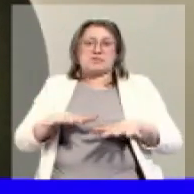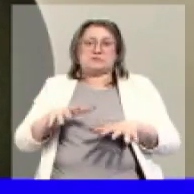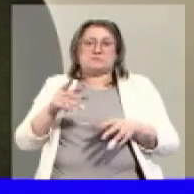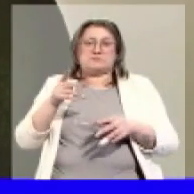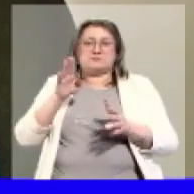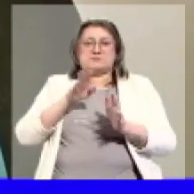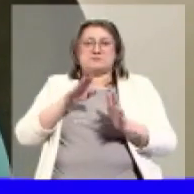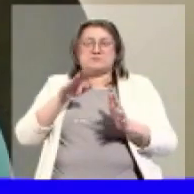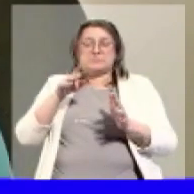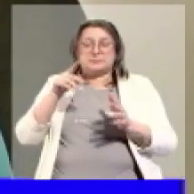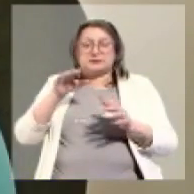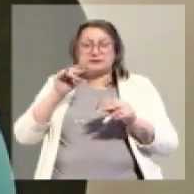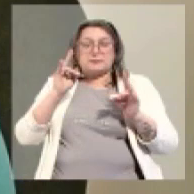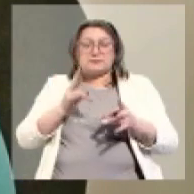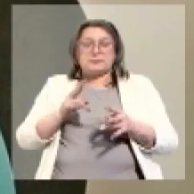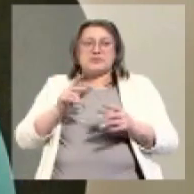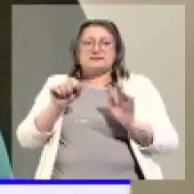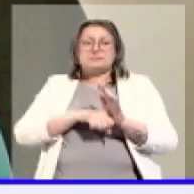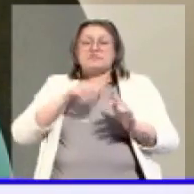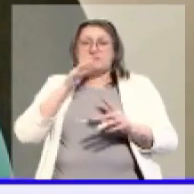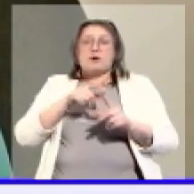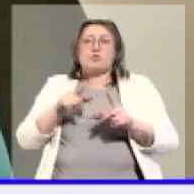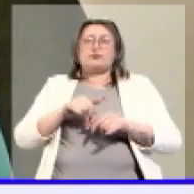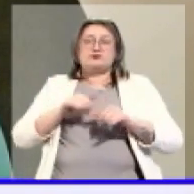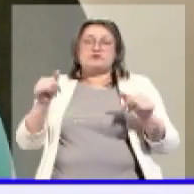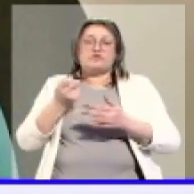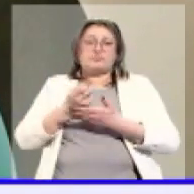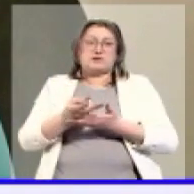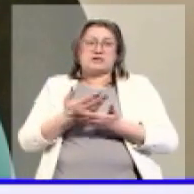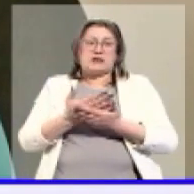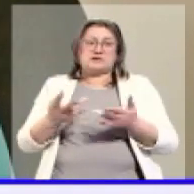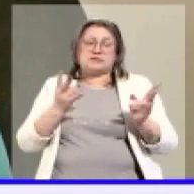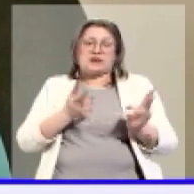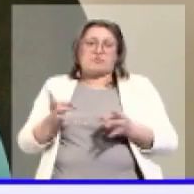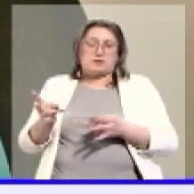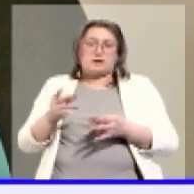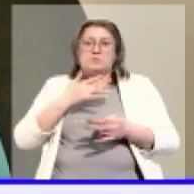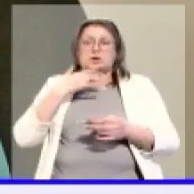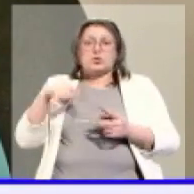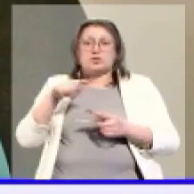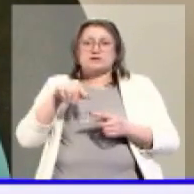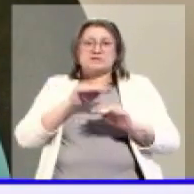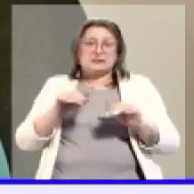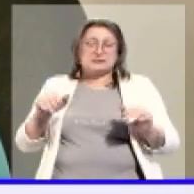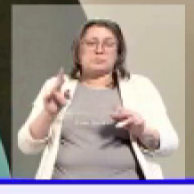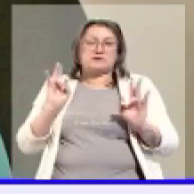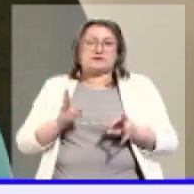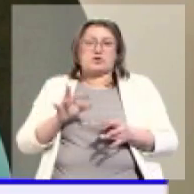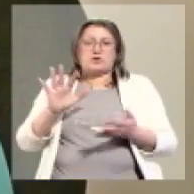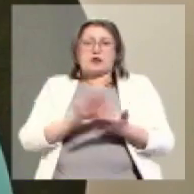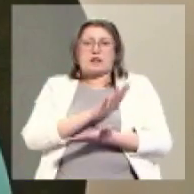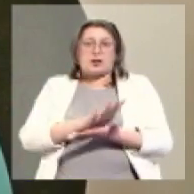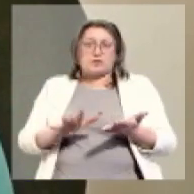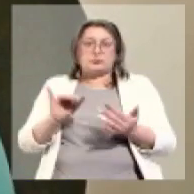чем примечателен. Қысқы уақытта ауруханаға түрлі жарақатпен түсетіндер көбейеді. Көбі балалар. Көктайғақтан зардап шеккендер, күйік